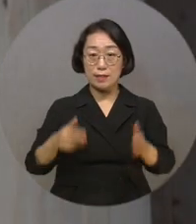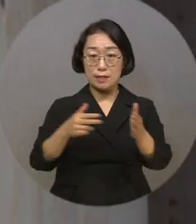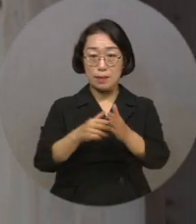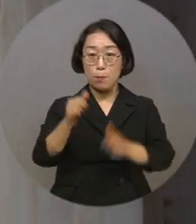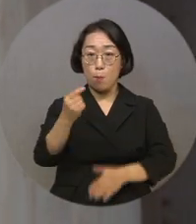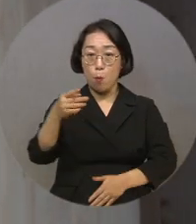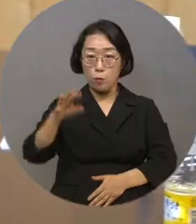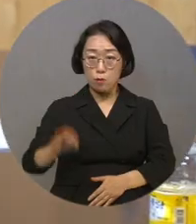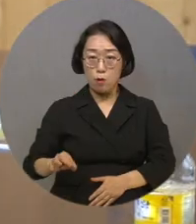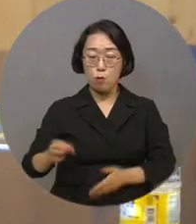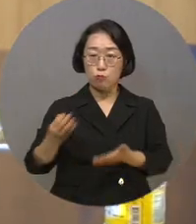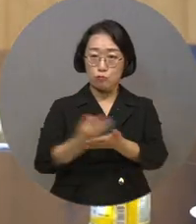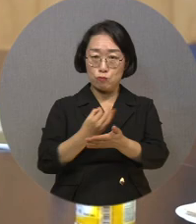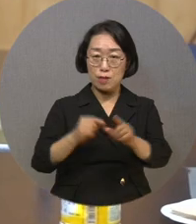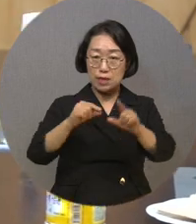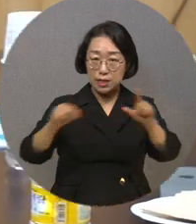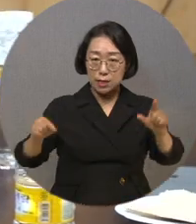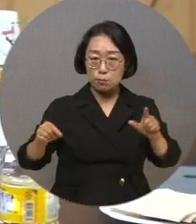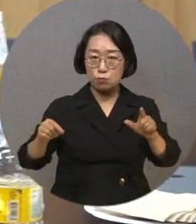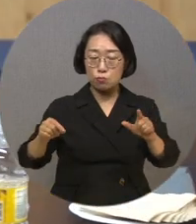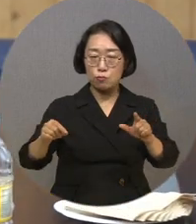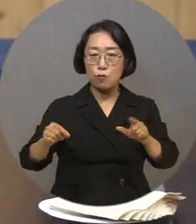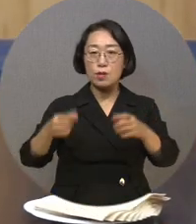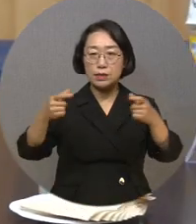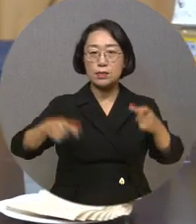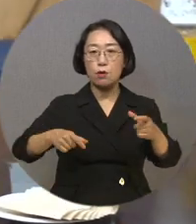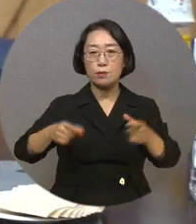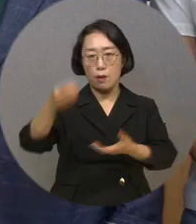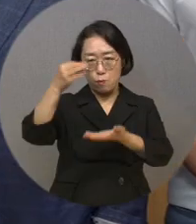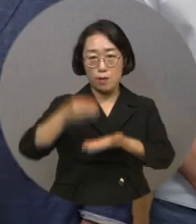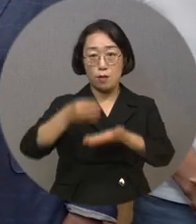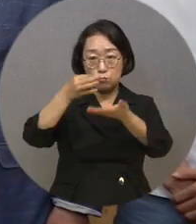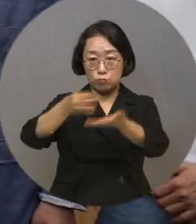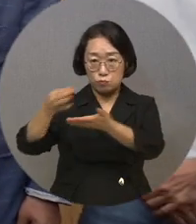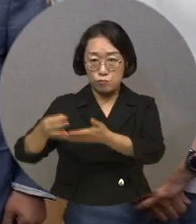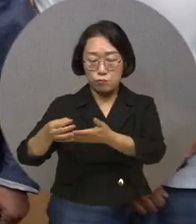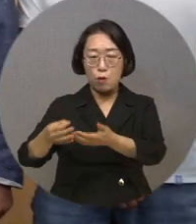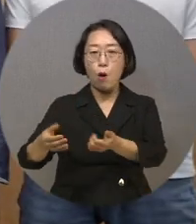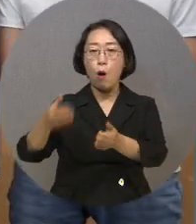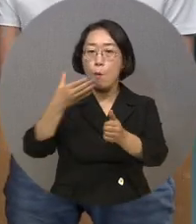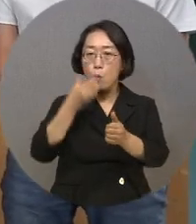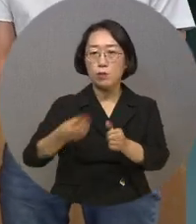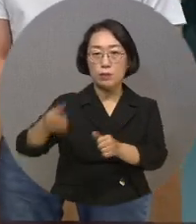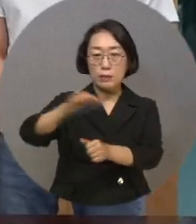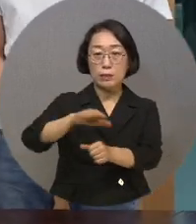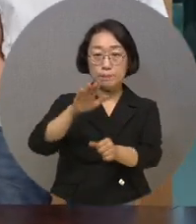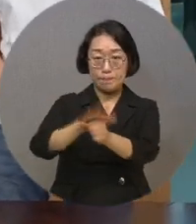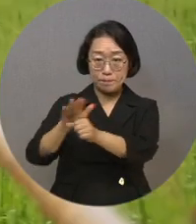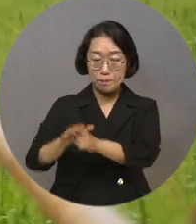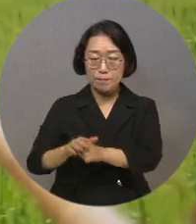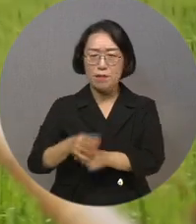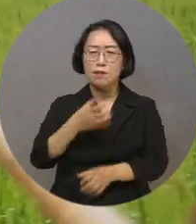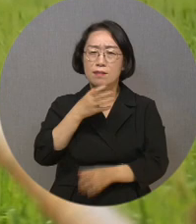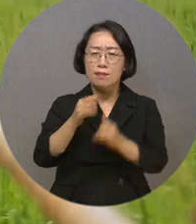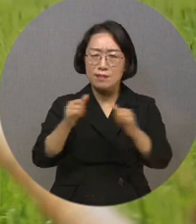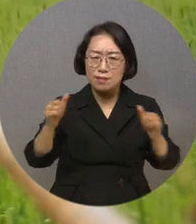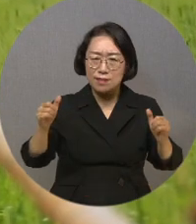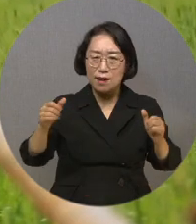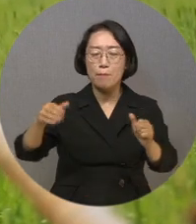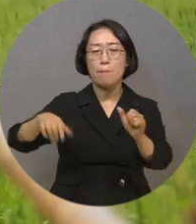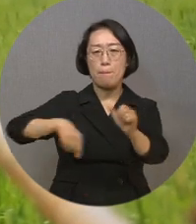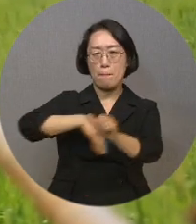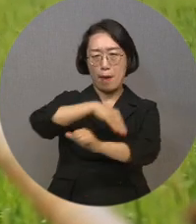호정공원이 수익 일부를 지역사회에 환원해 소외계층의 장래복지에 도움을 주면서 초고령사회에 접어든 사회적 배경에